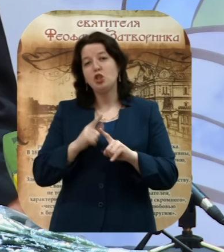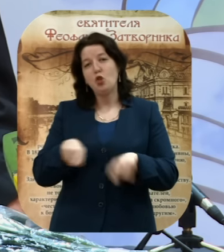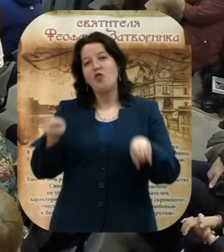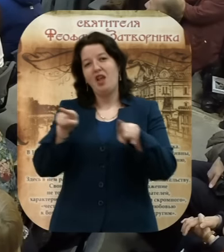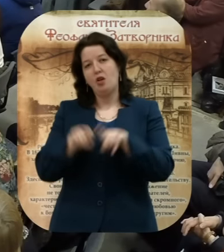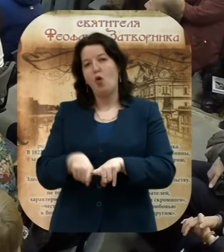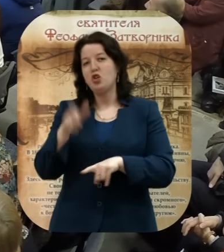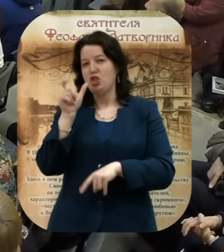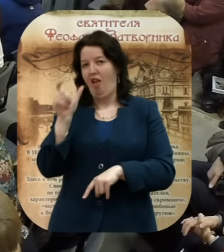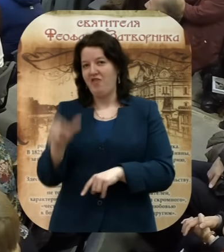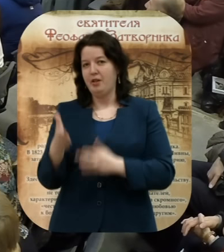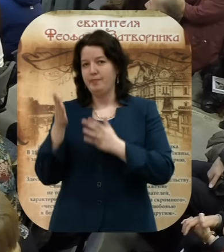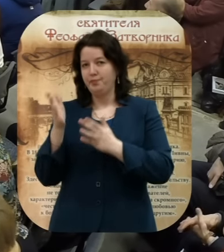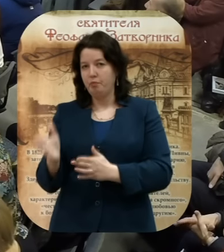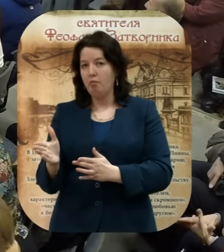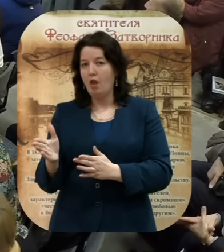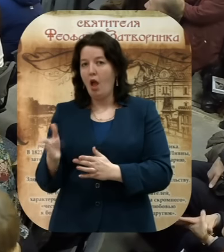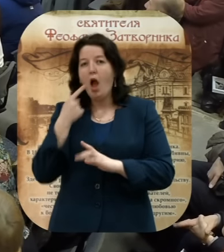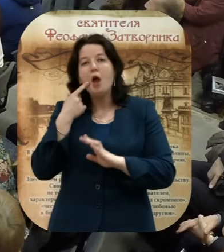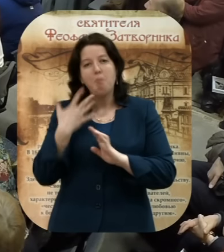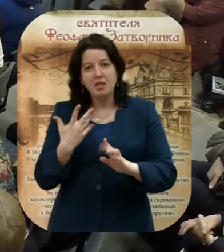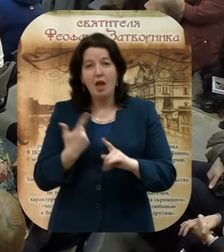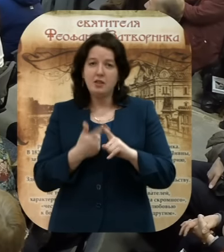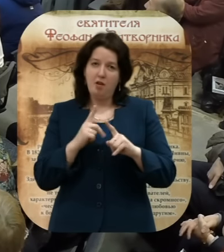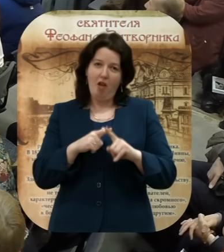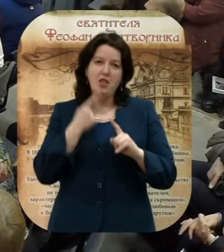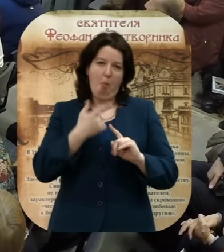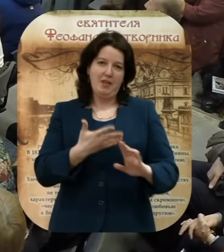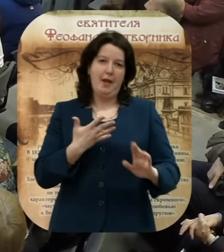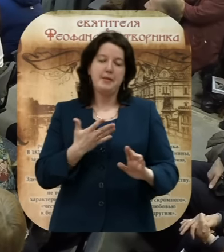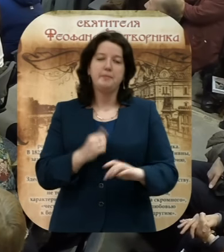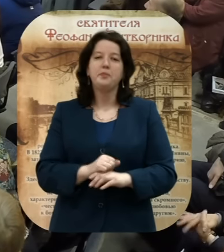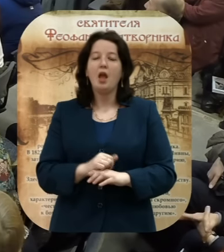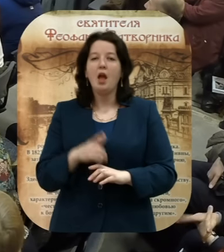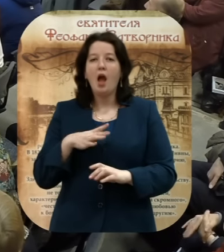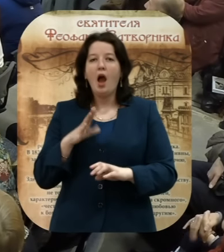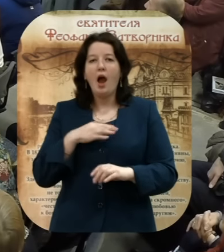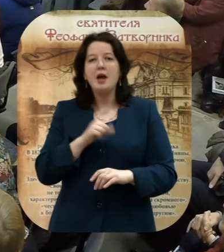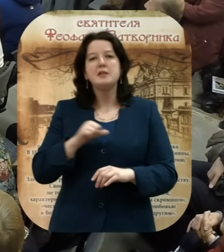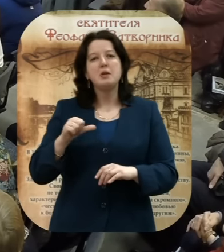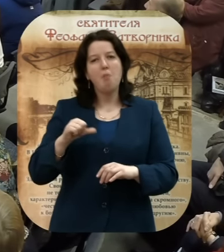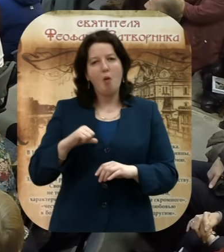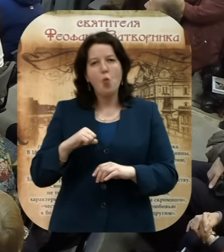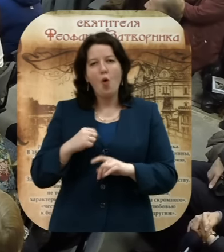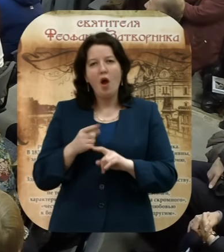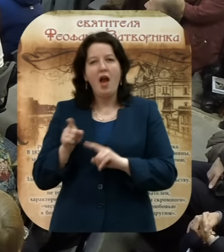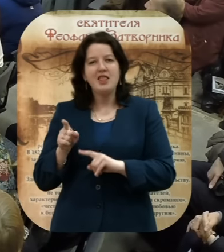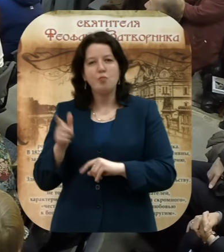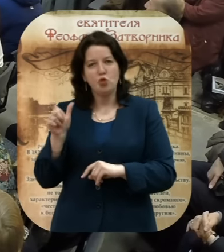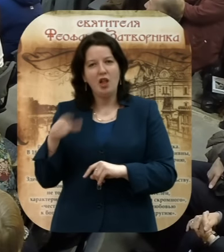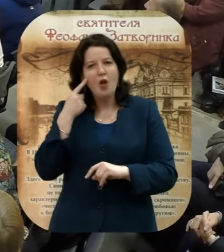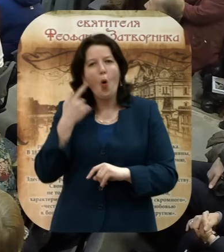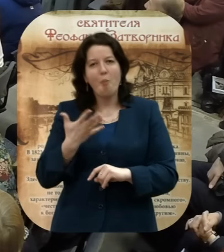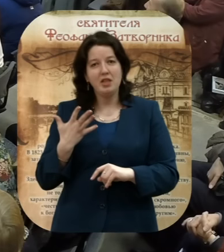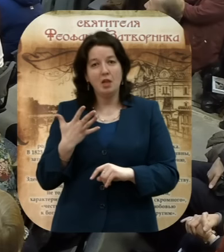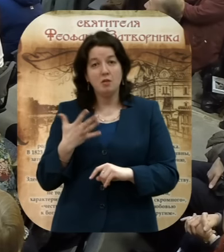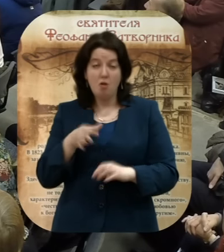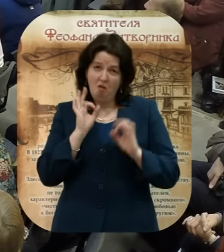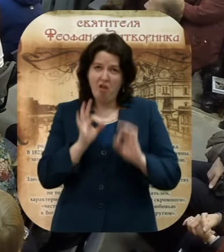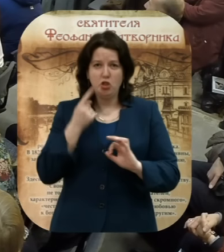человек. Понятно? Понятно. А самому этому человеку понятно?